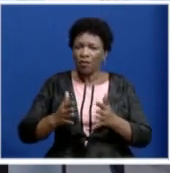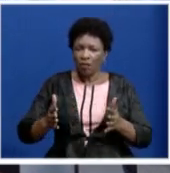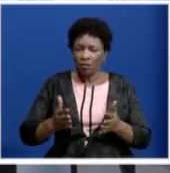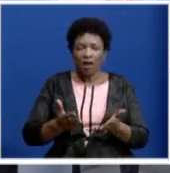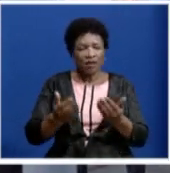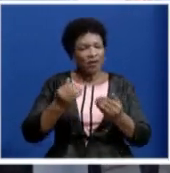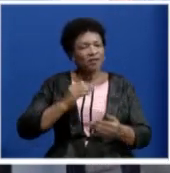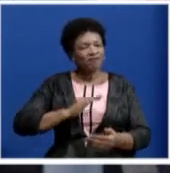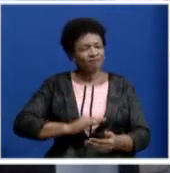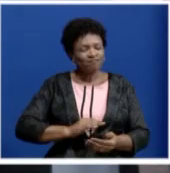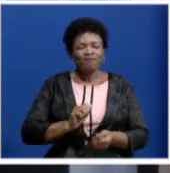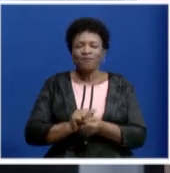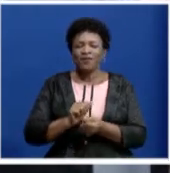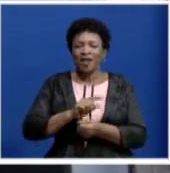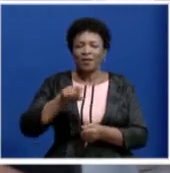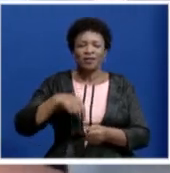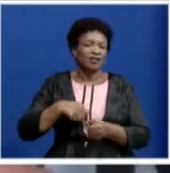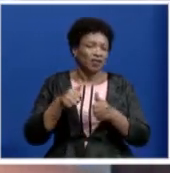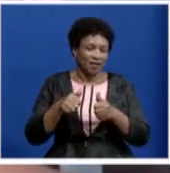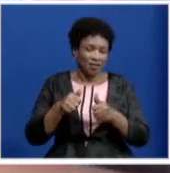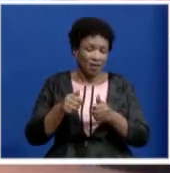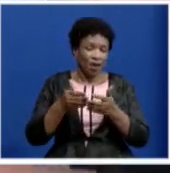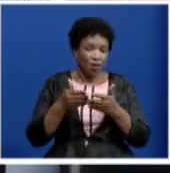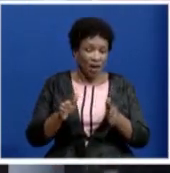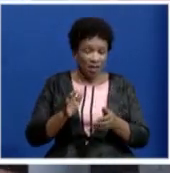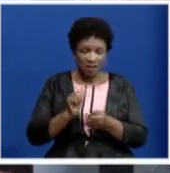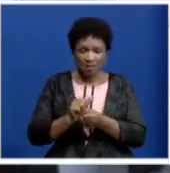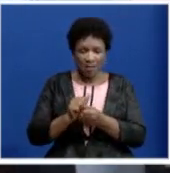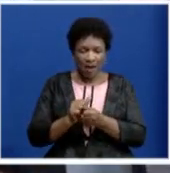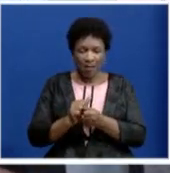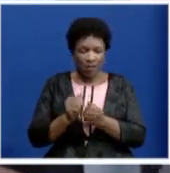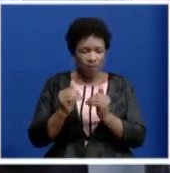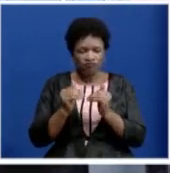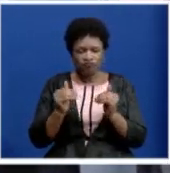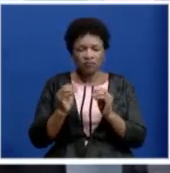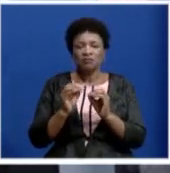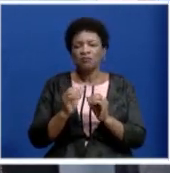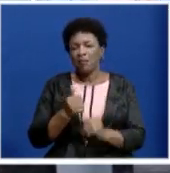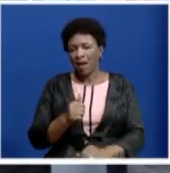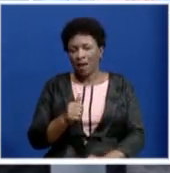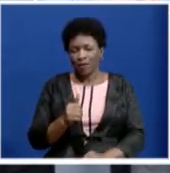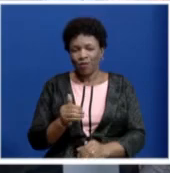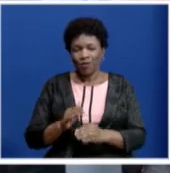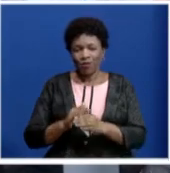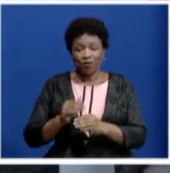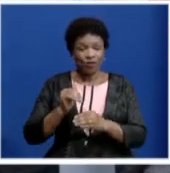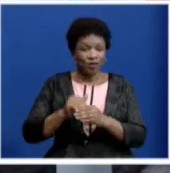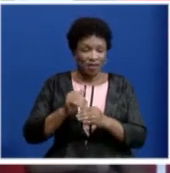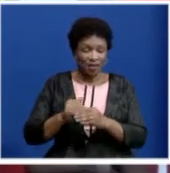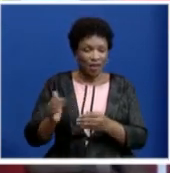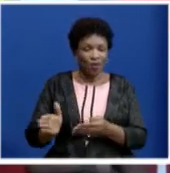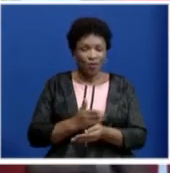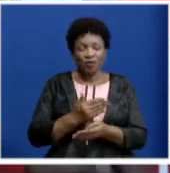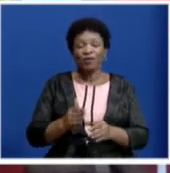kuki kile ambach tkit kwa sababu ni dhahi kamba kuna mambo yalu haakaa vizu kusi na wja wetu kuo kwenye